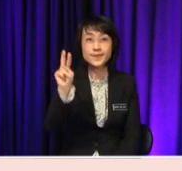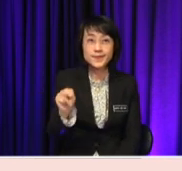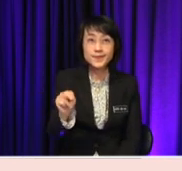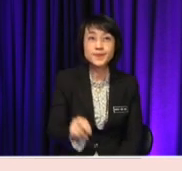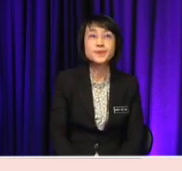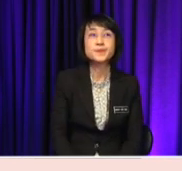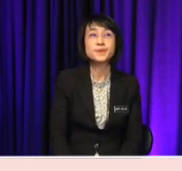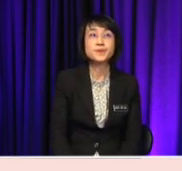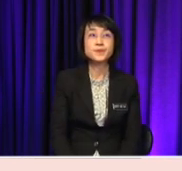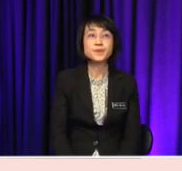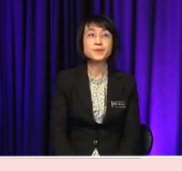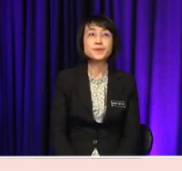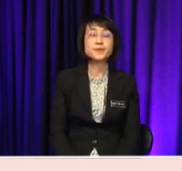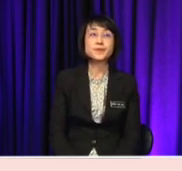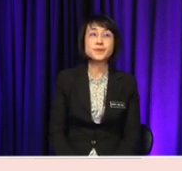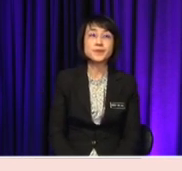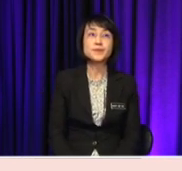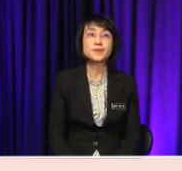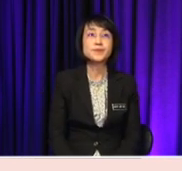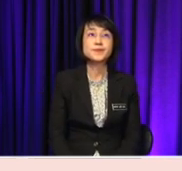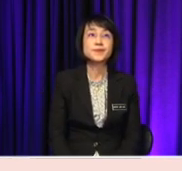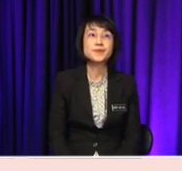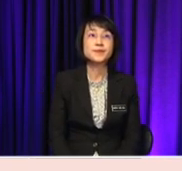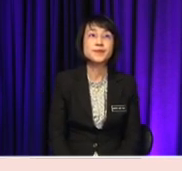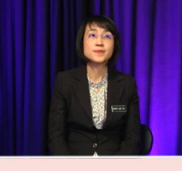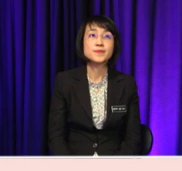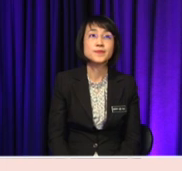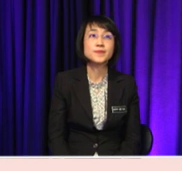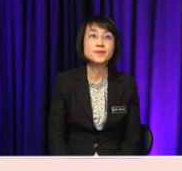kita berpegang kepada fakta Ini